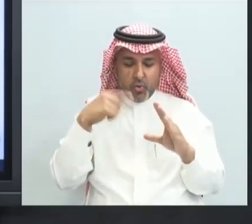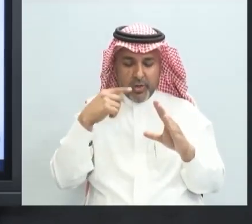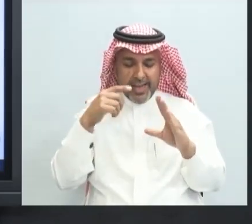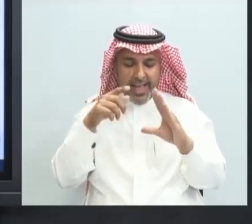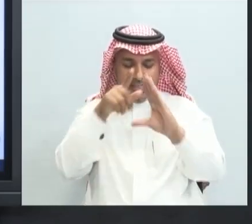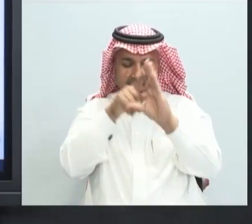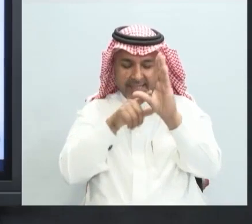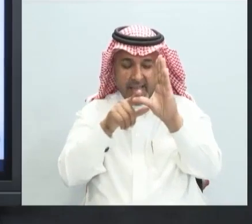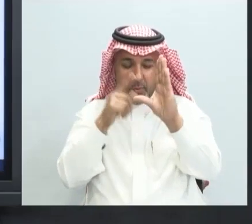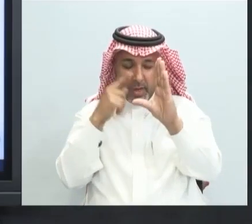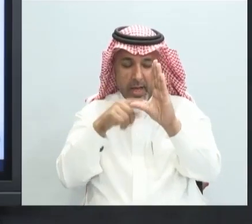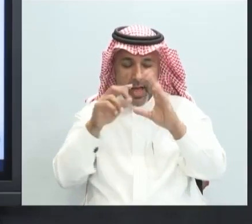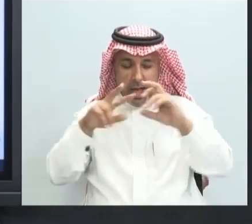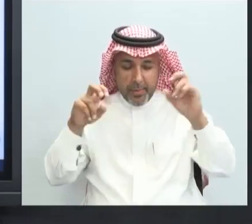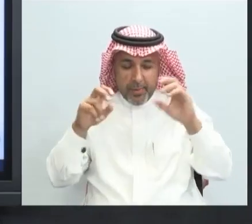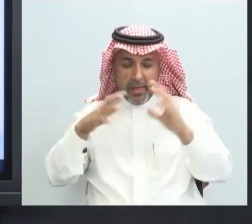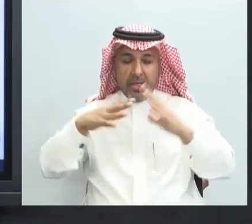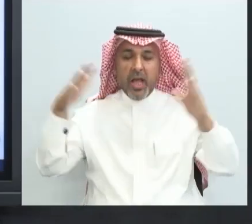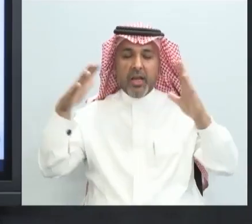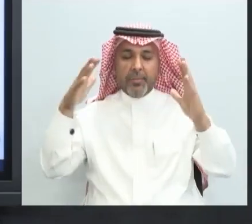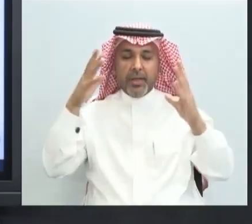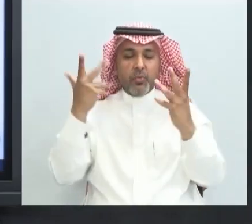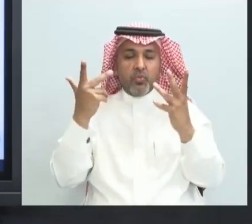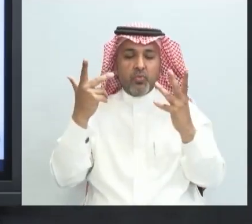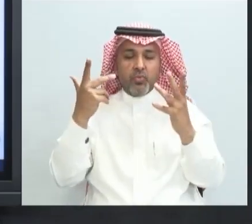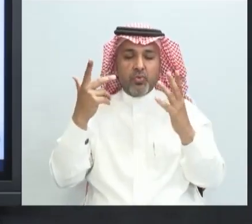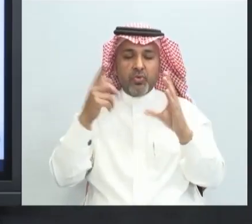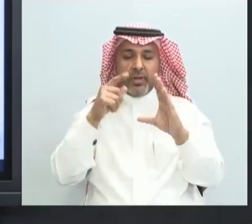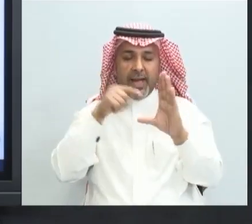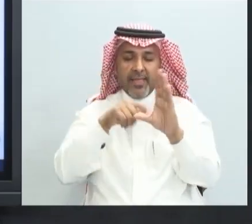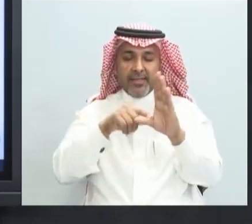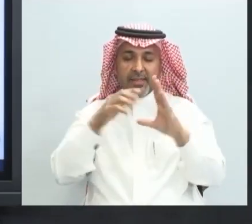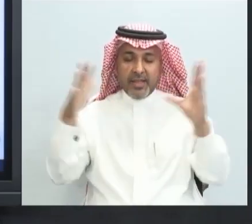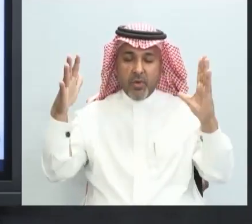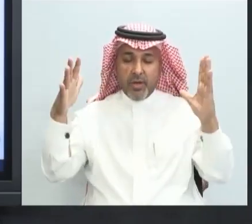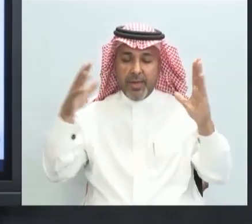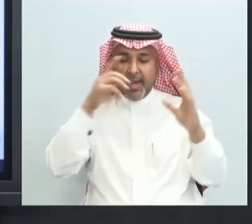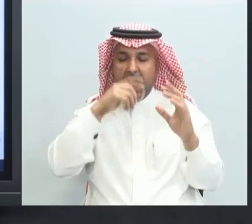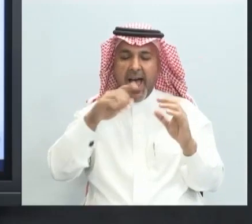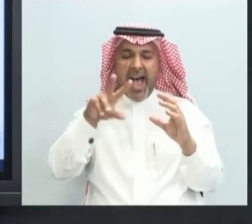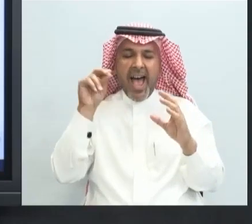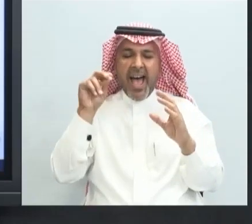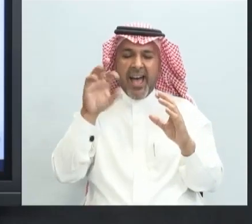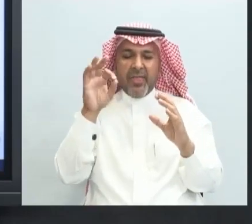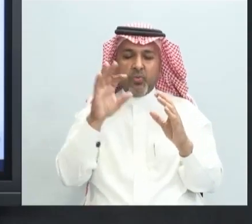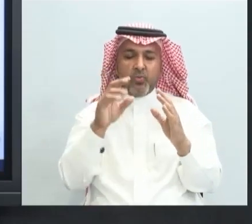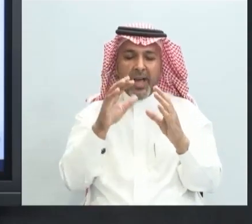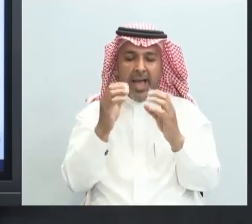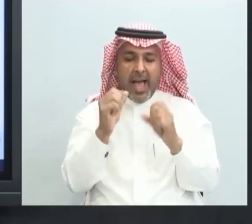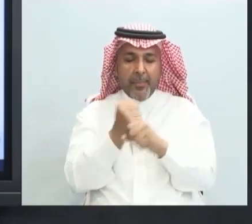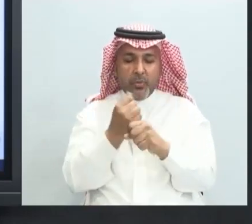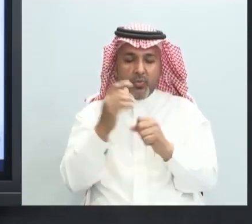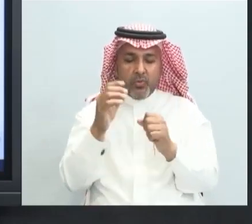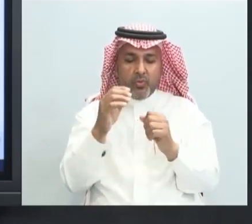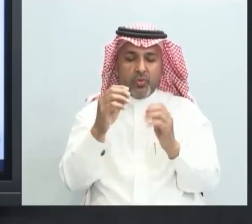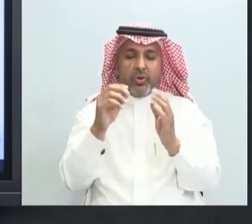الزاويه الكبيره فاستخدم قانون جيب التمام يعني دائما الكبيره نستخدم فيها قانون ايش قانون جيب التمام